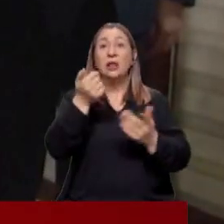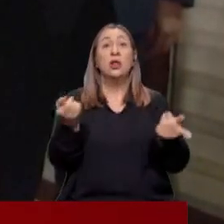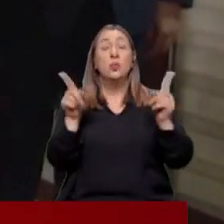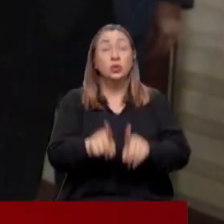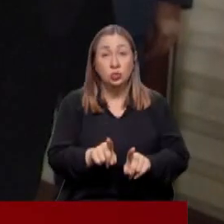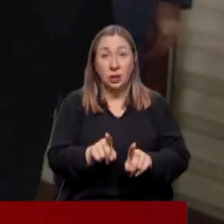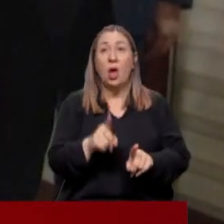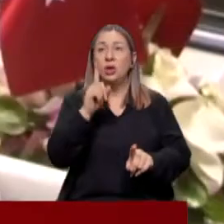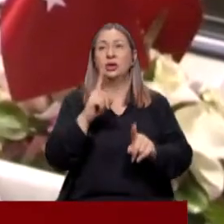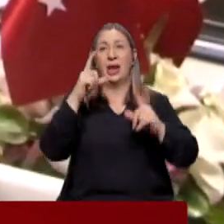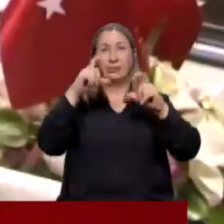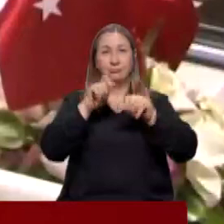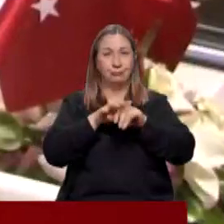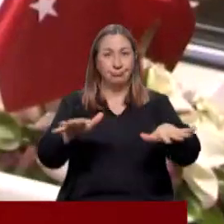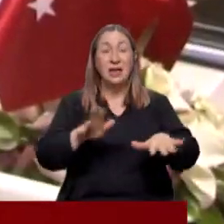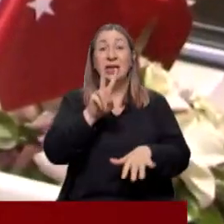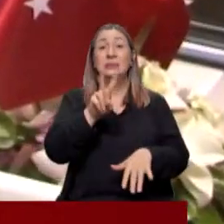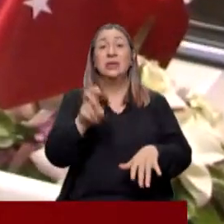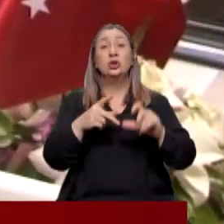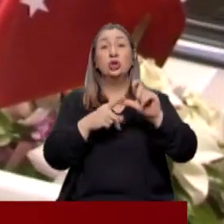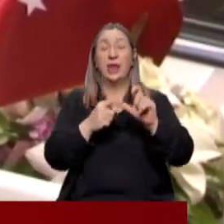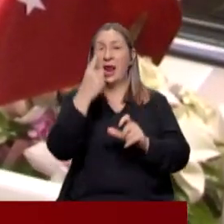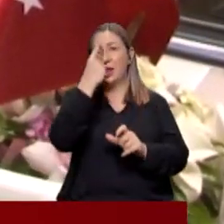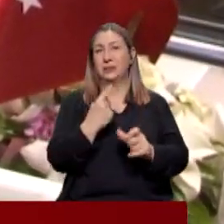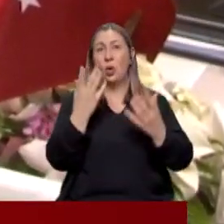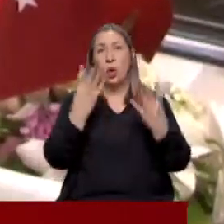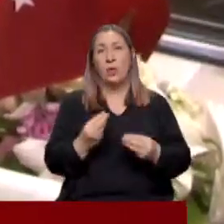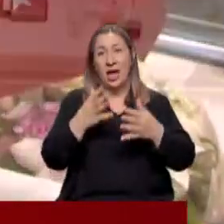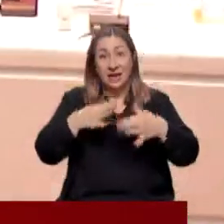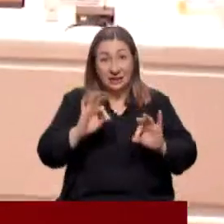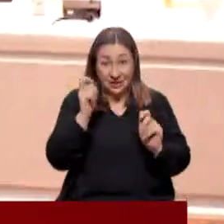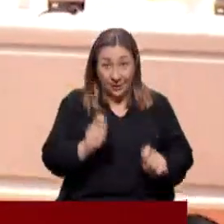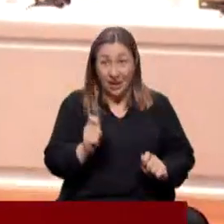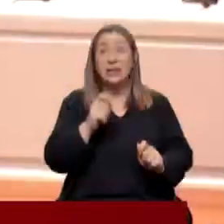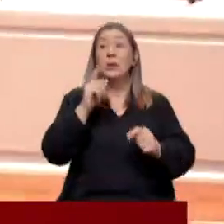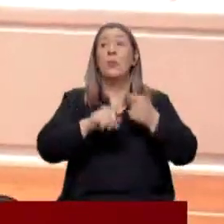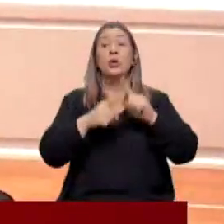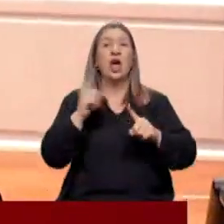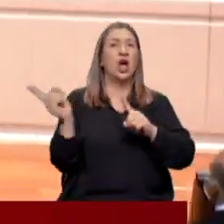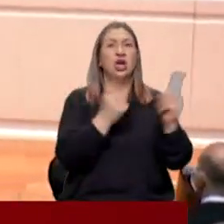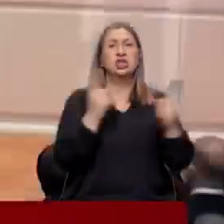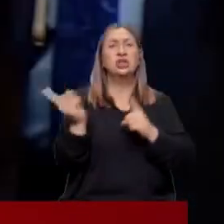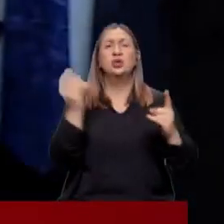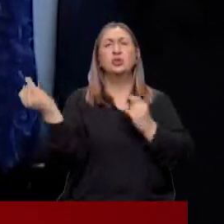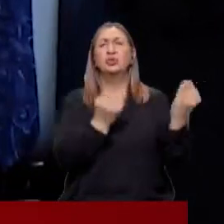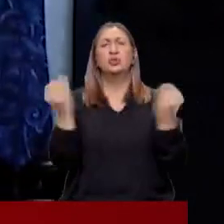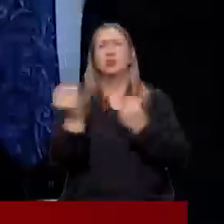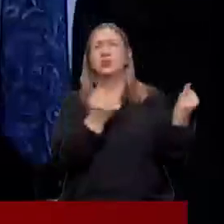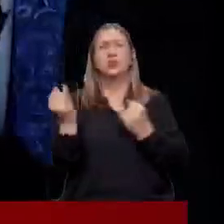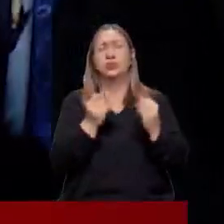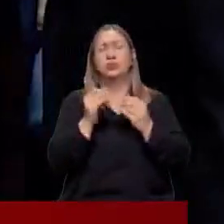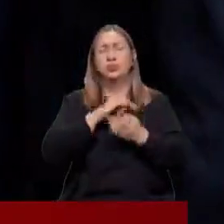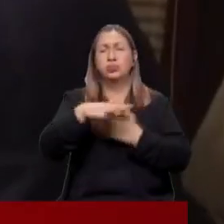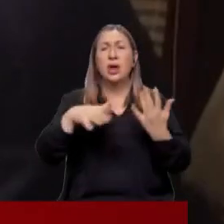buluşmanın önce resmini verdiği 28 Şubat'ta da resmileştirme hazırlanırken siyaset Bu suçlamalarla toz